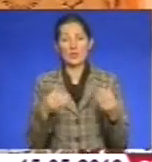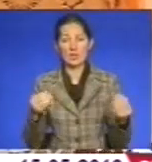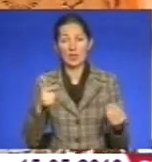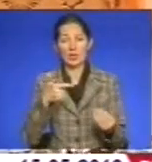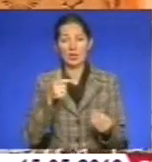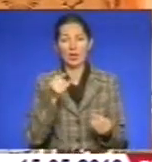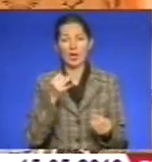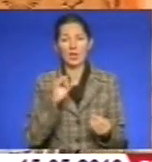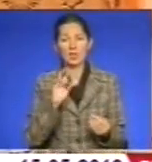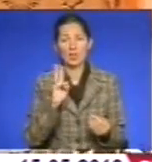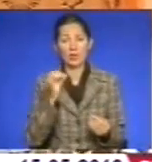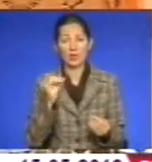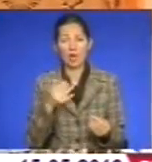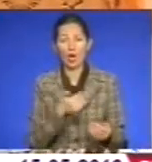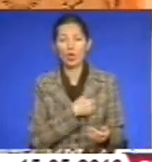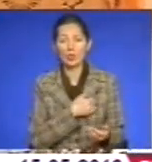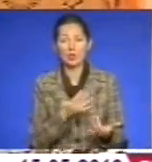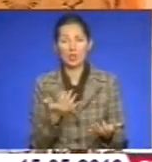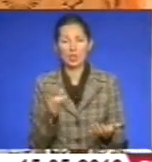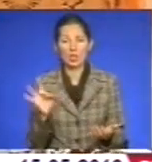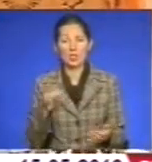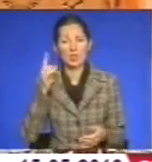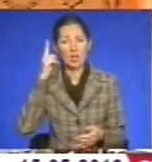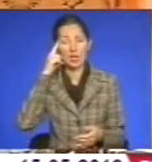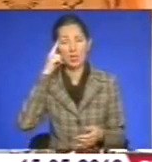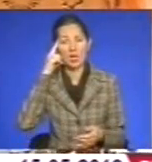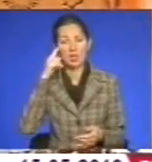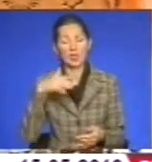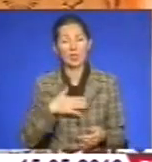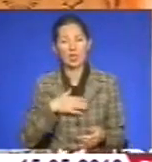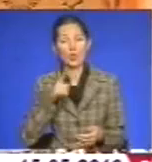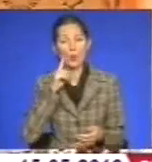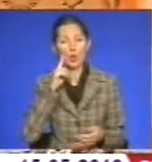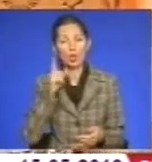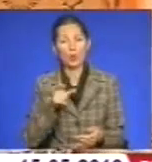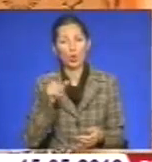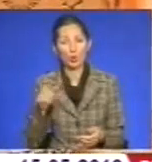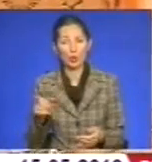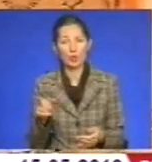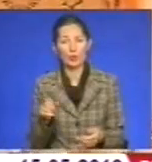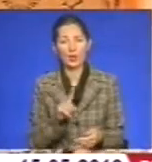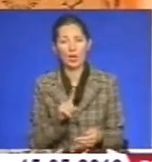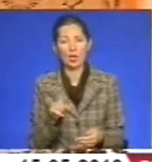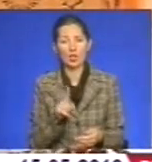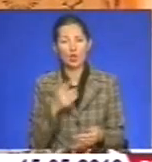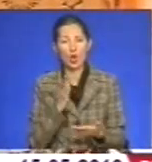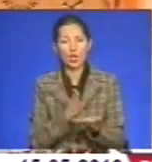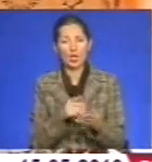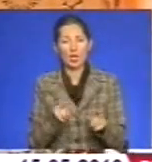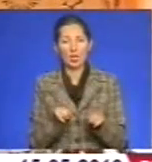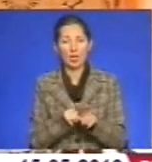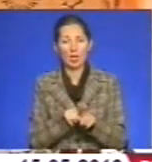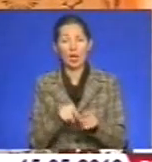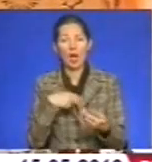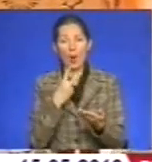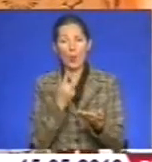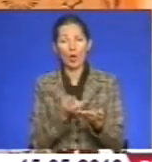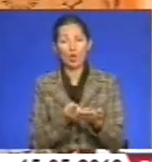гаївки, хотілося ще раз нагадати нашим молодим людям, що є таке показове